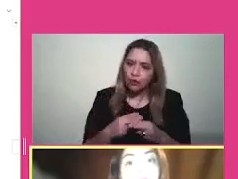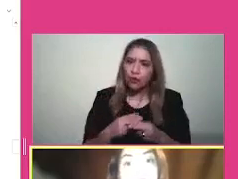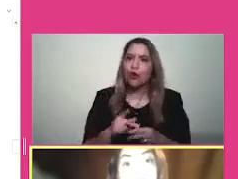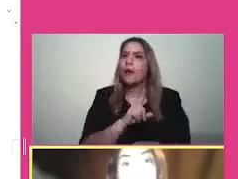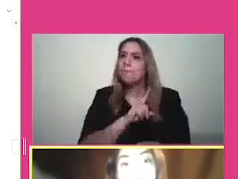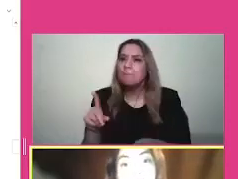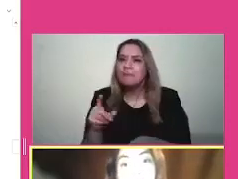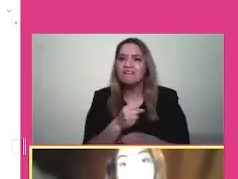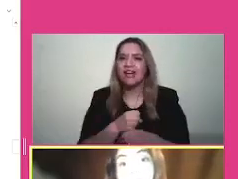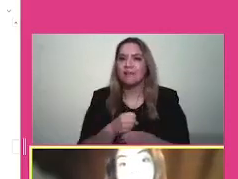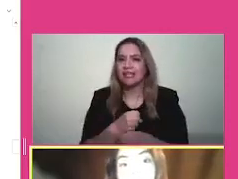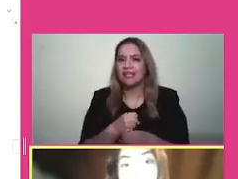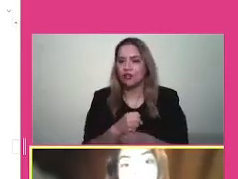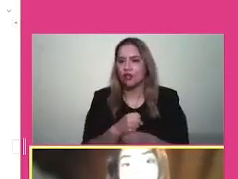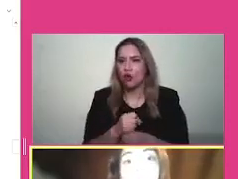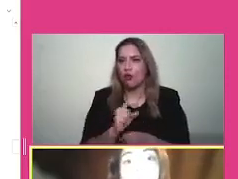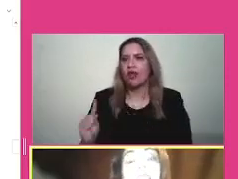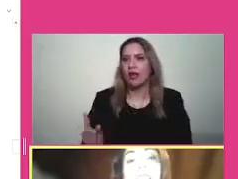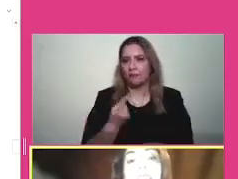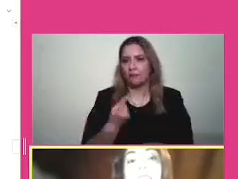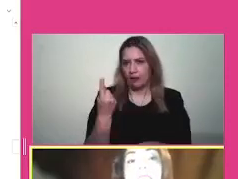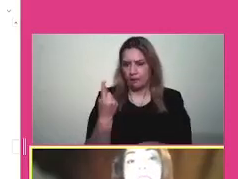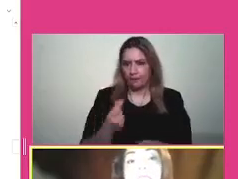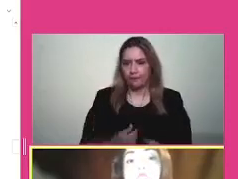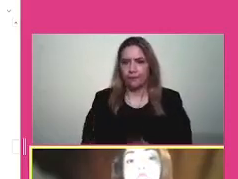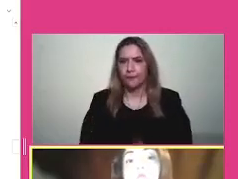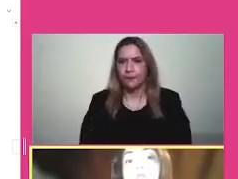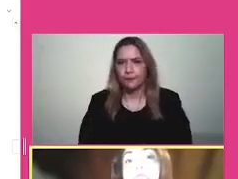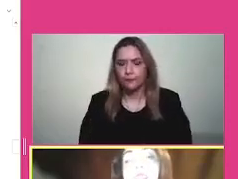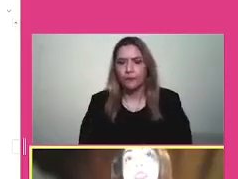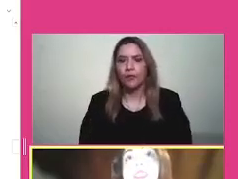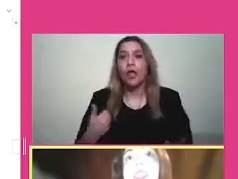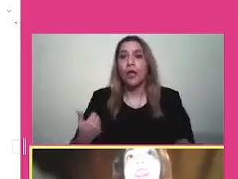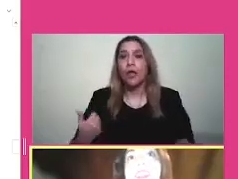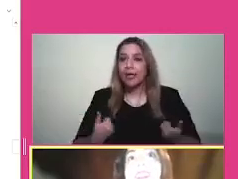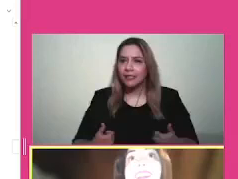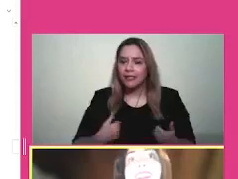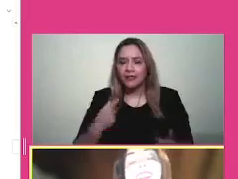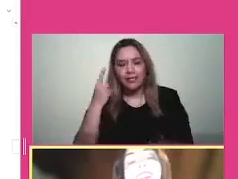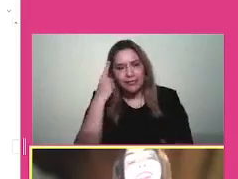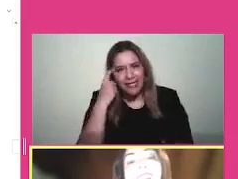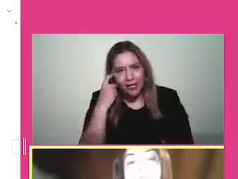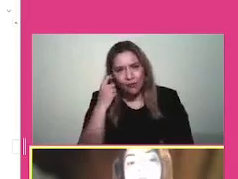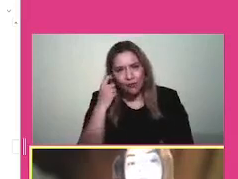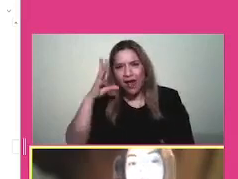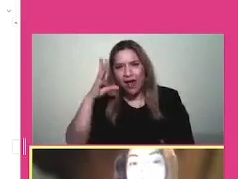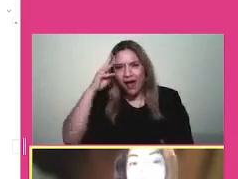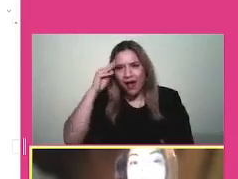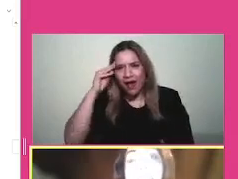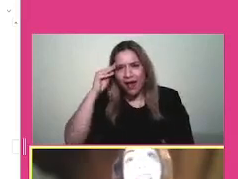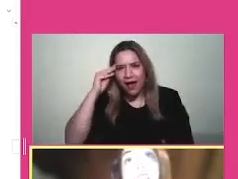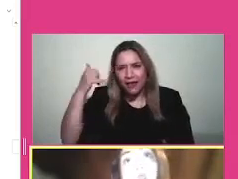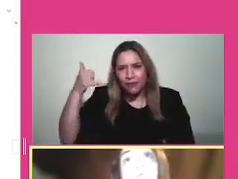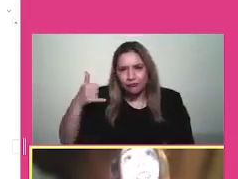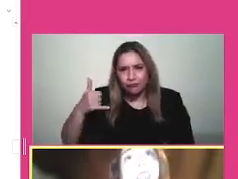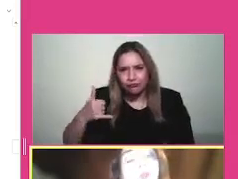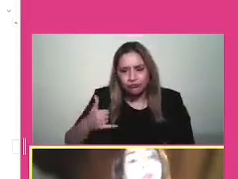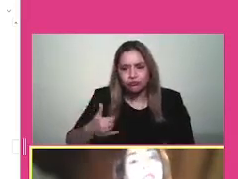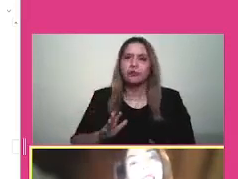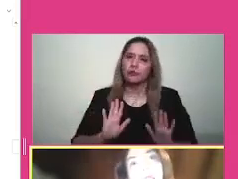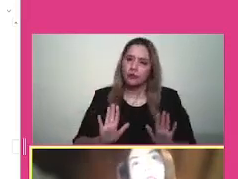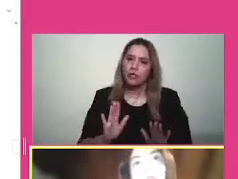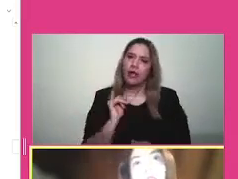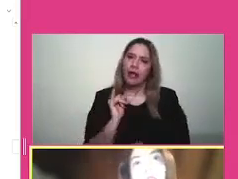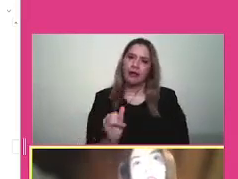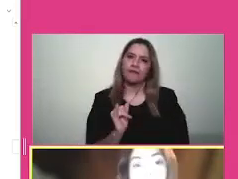φαρμακευτικών θεραπείων, γνωρίζουμε ότι καθυστερεί την εξέλιξη της νόσου, αλλά λειτουργεί και